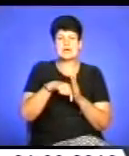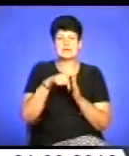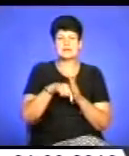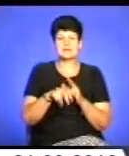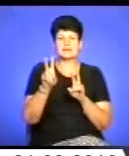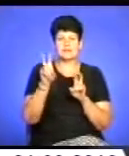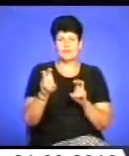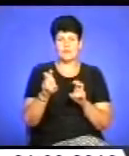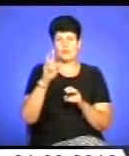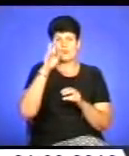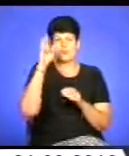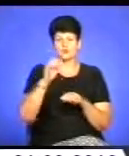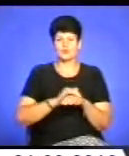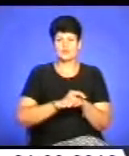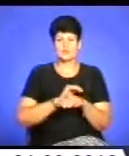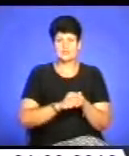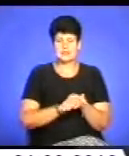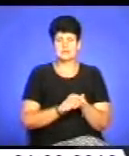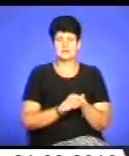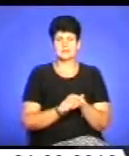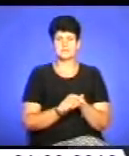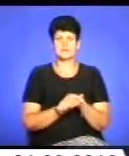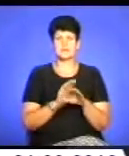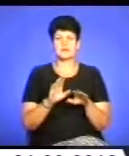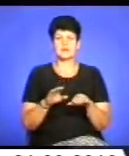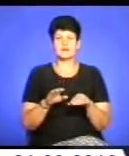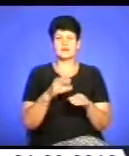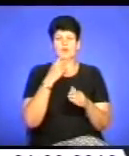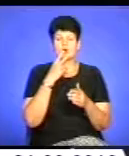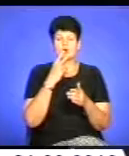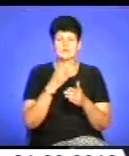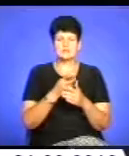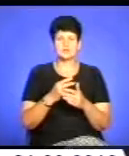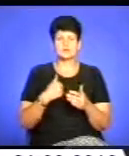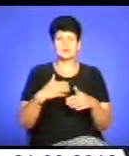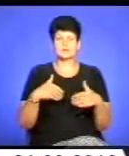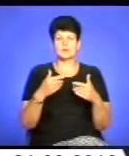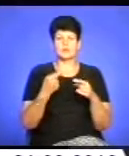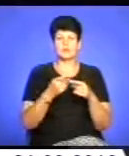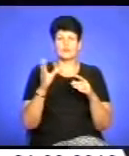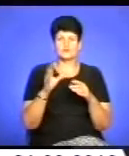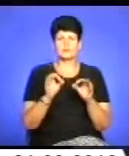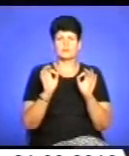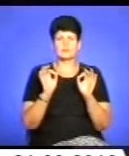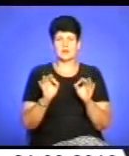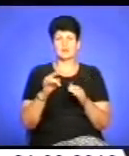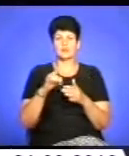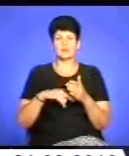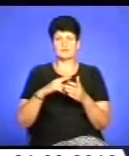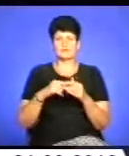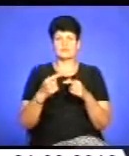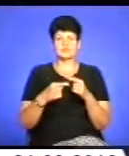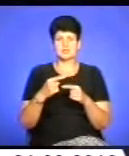тему Божого милосердя, а властиво наше завдання українців показати, що ми доносимо цю правду для вірних через